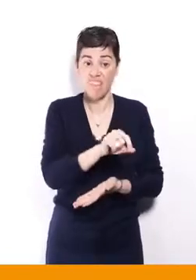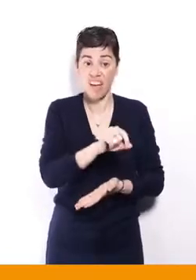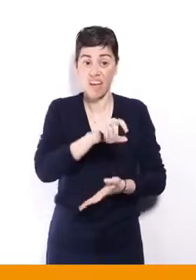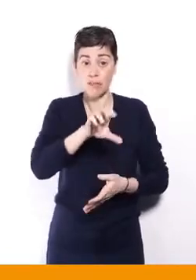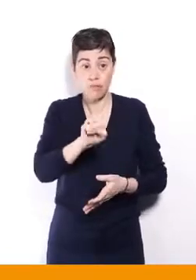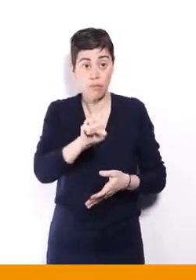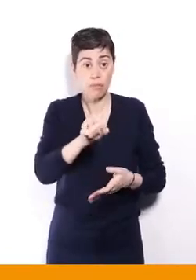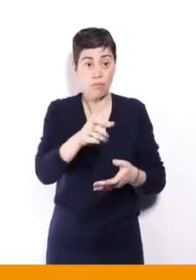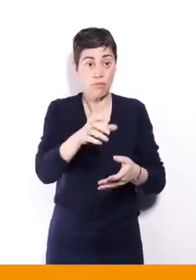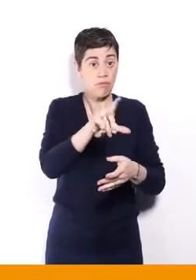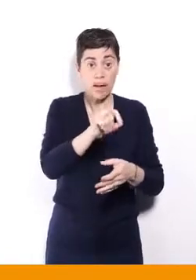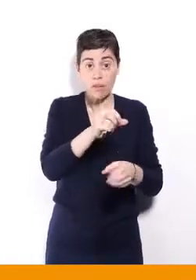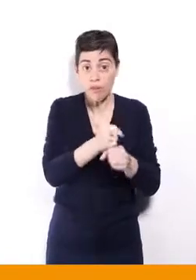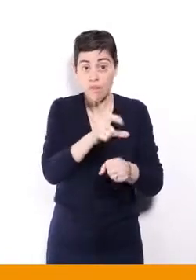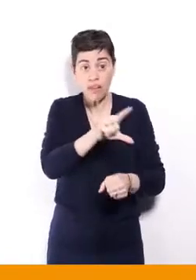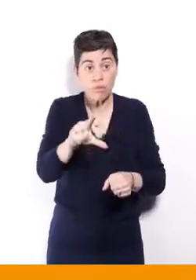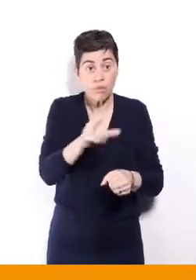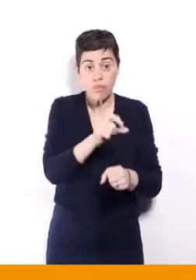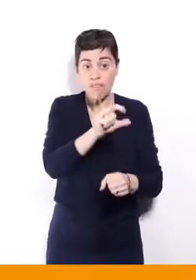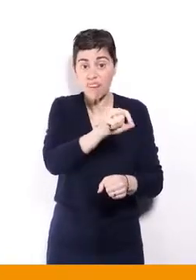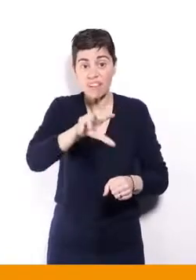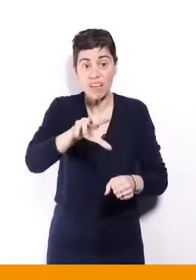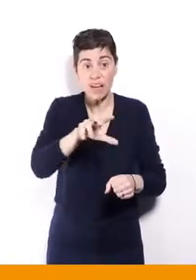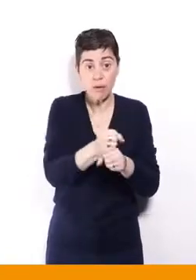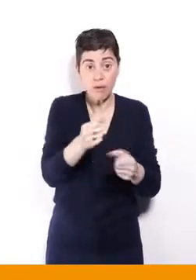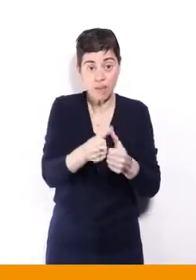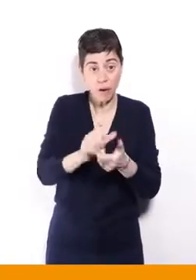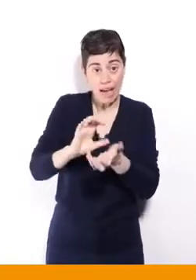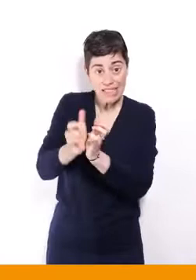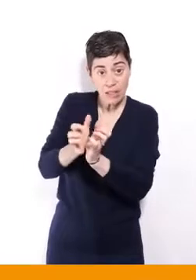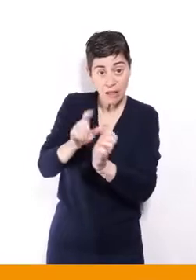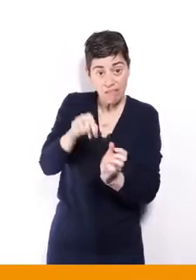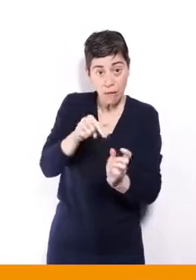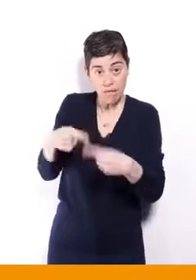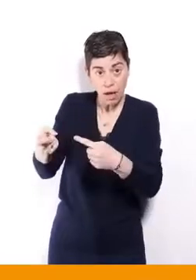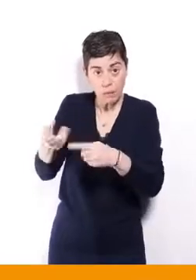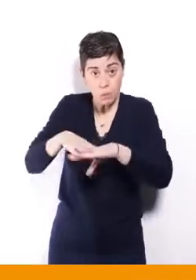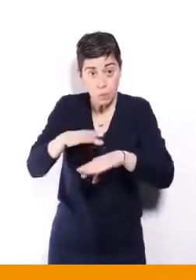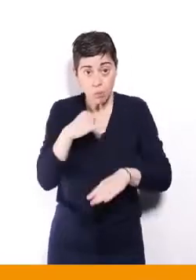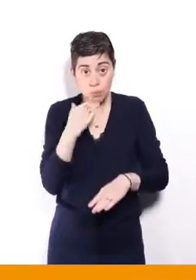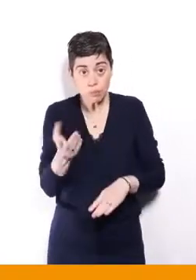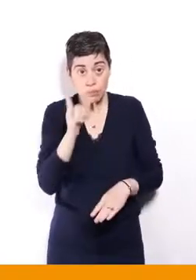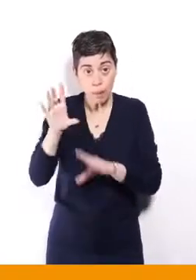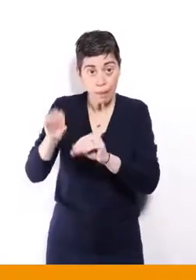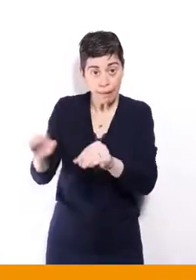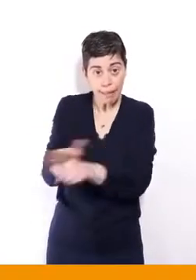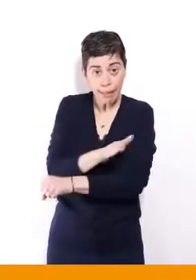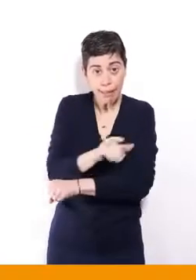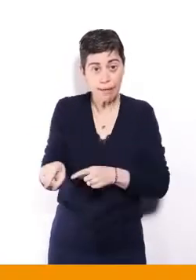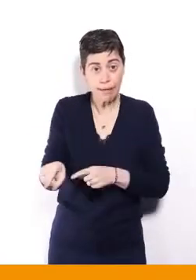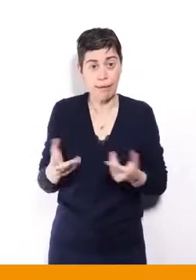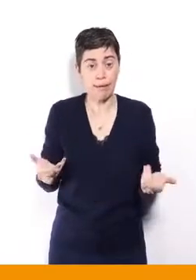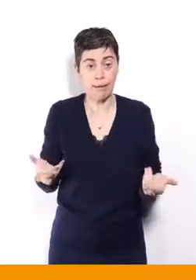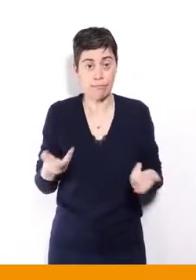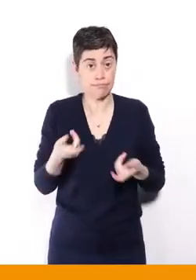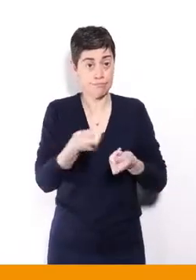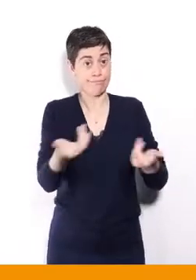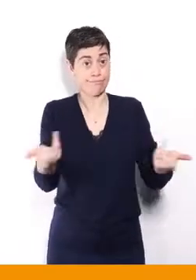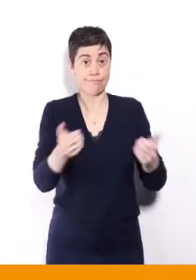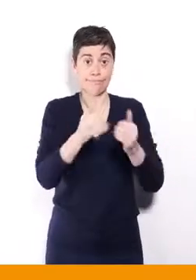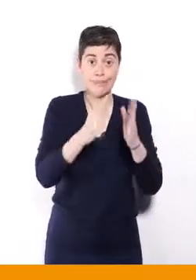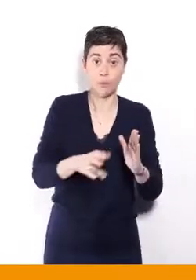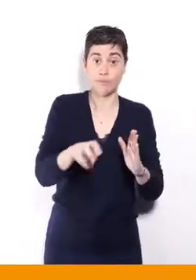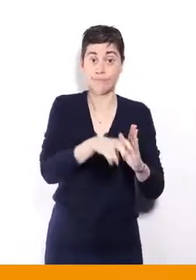ans, qui doivent aller dans un ESAT et qui n'iront jamais dans un ESAT. Donc, ils sont condamnés à rester à la